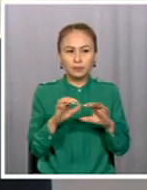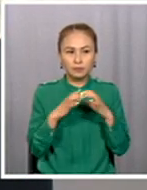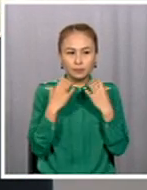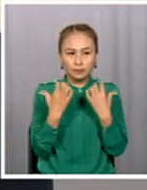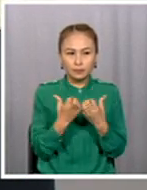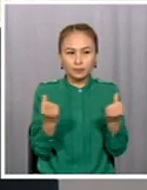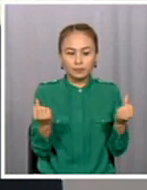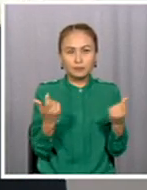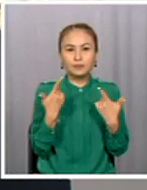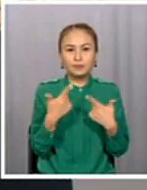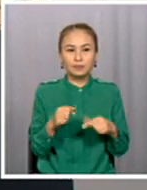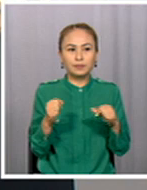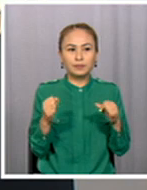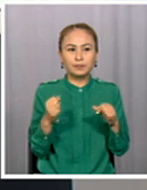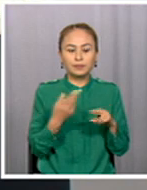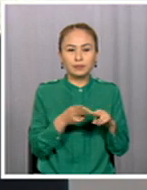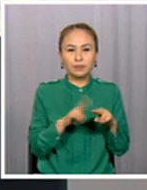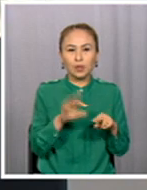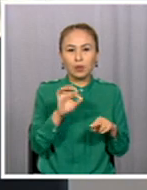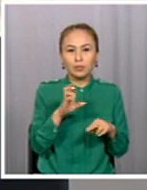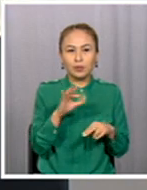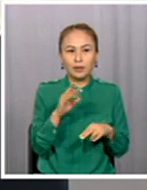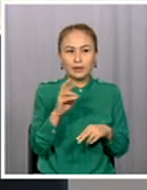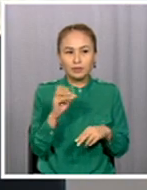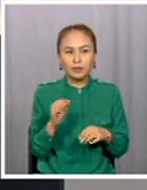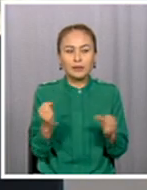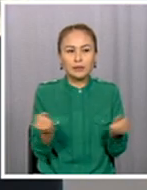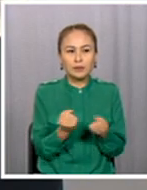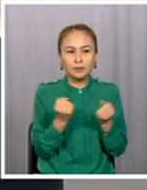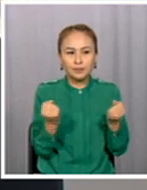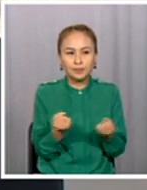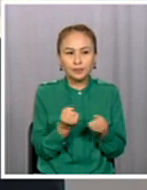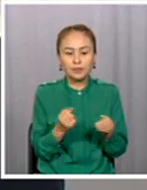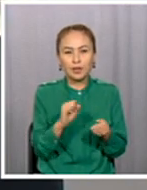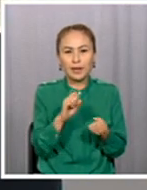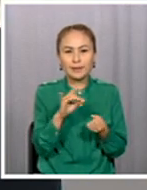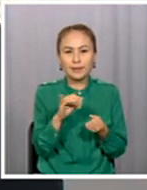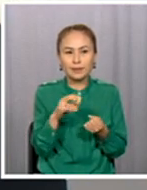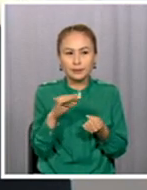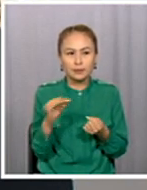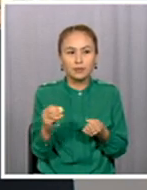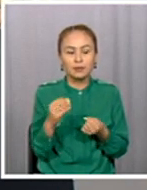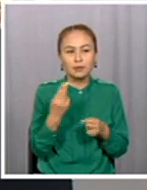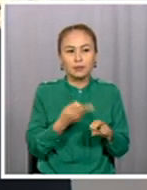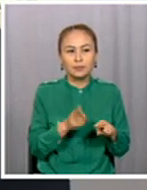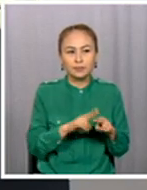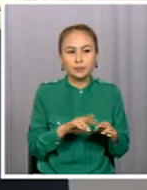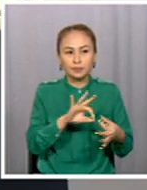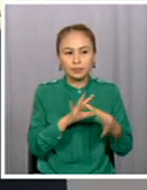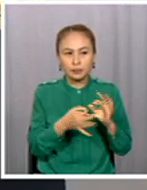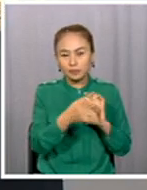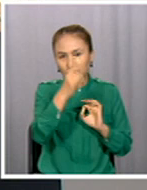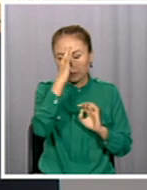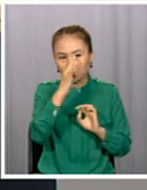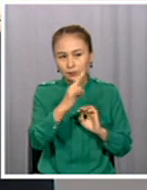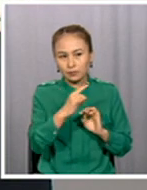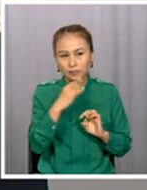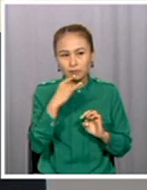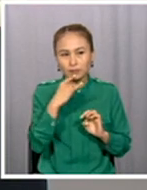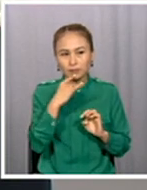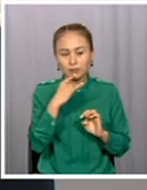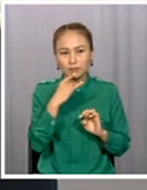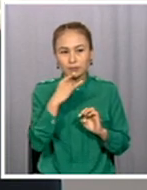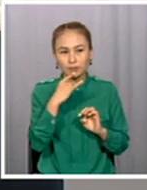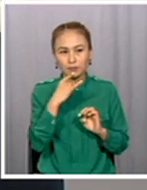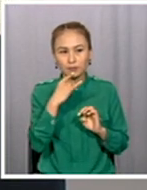стадионе. Где? Это обстоятельства. Зимние, азиатские. Это определение. Отвечает на вопрос